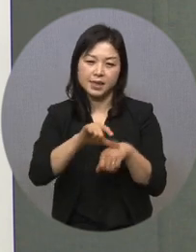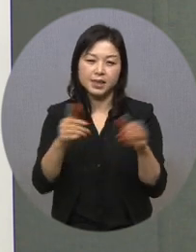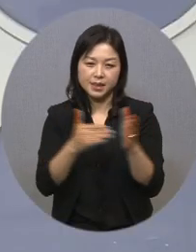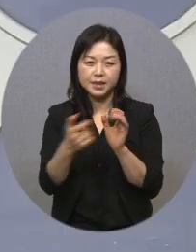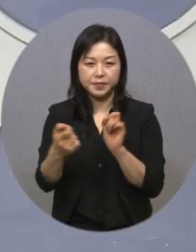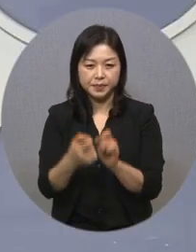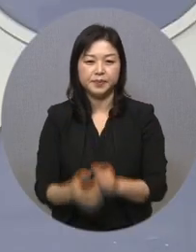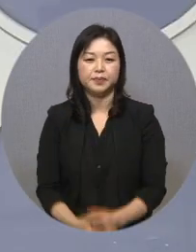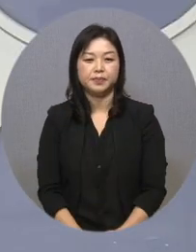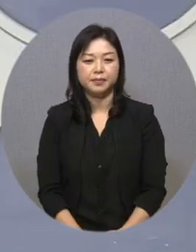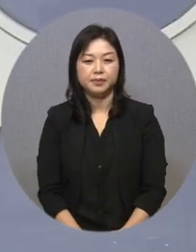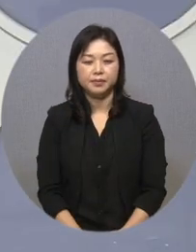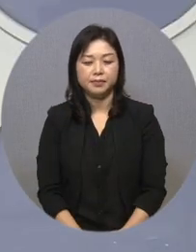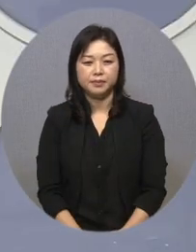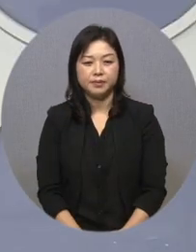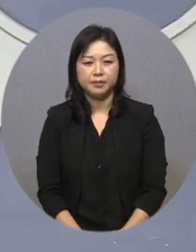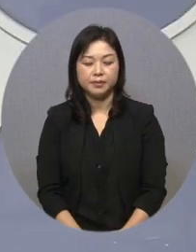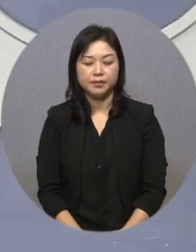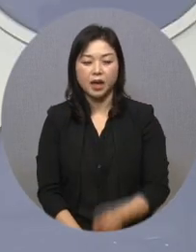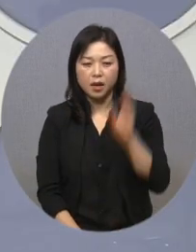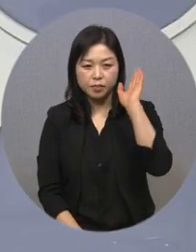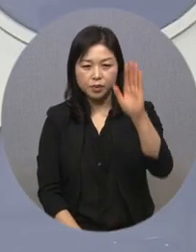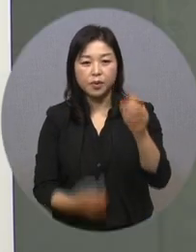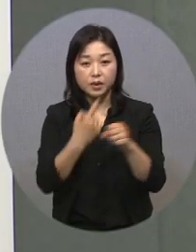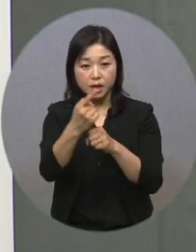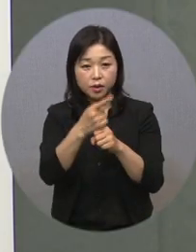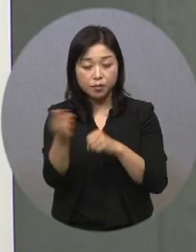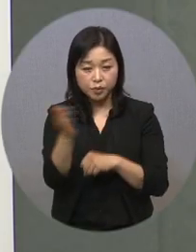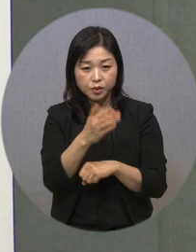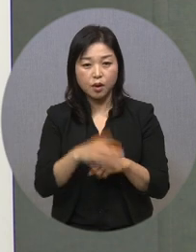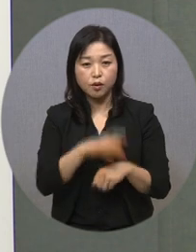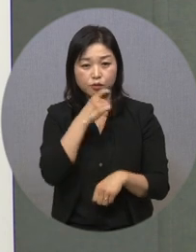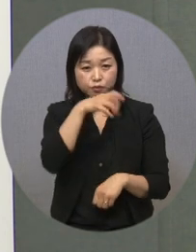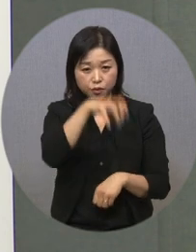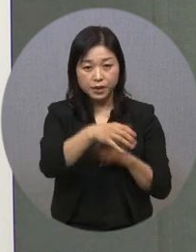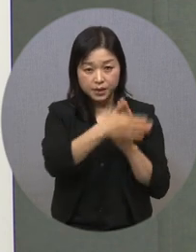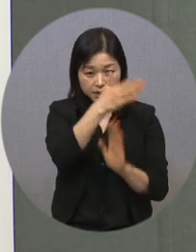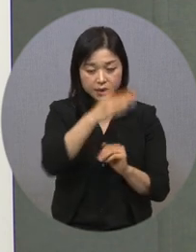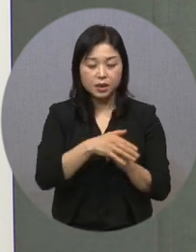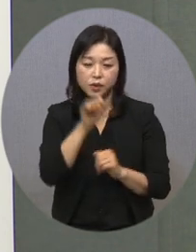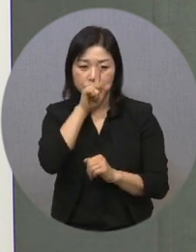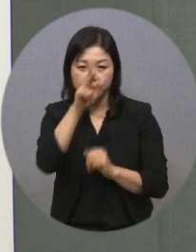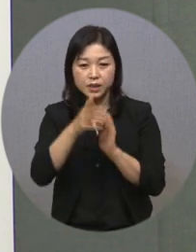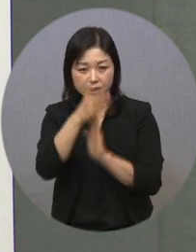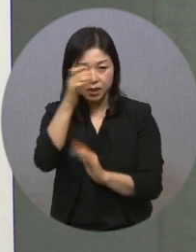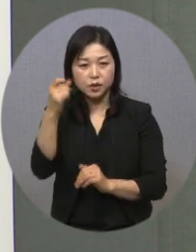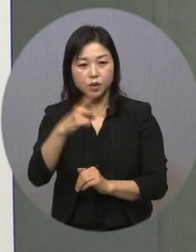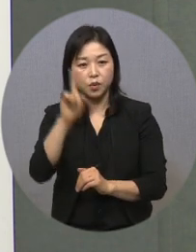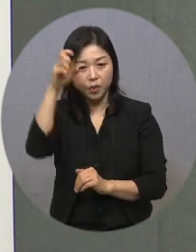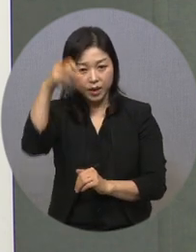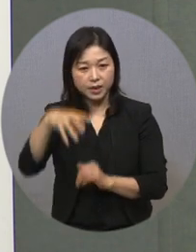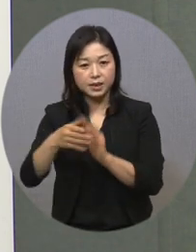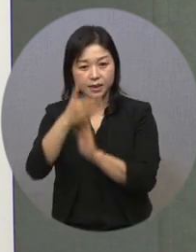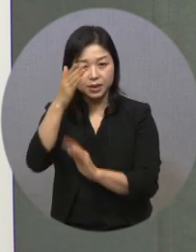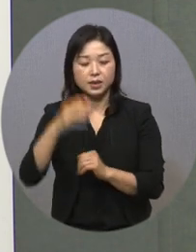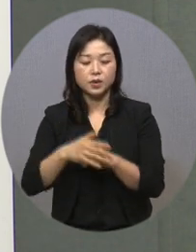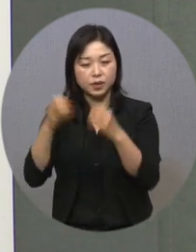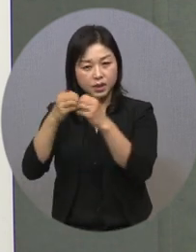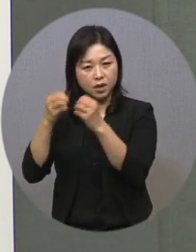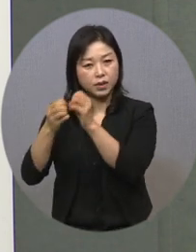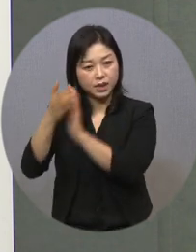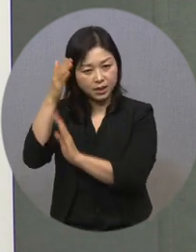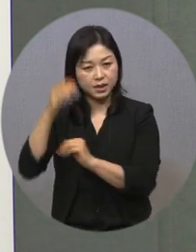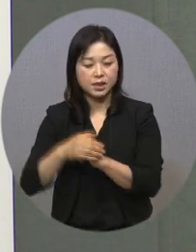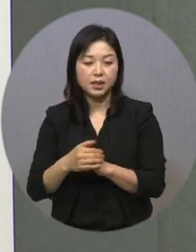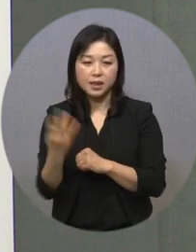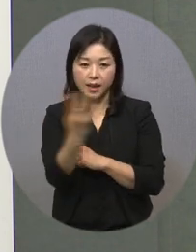것 같습니다. 이제 앞으로 내년부터 수원시가 됐든 용인시가 됐든 고양시가 됐든